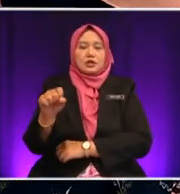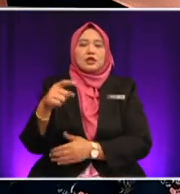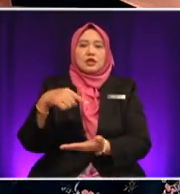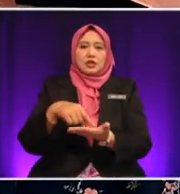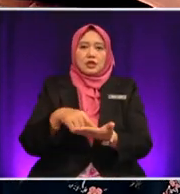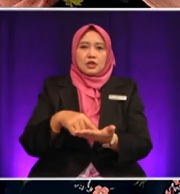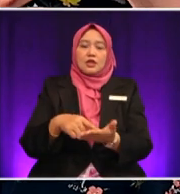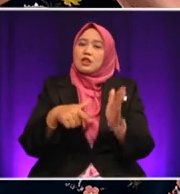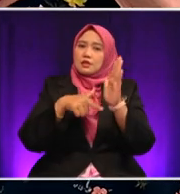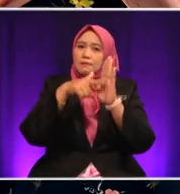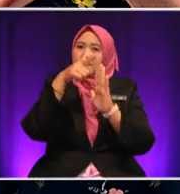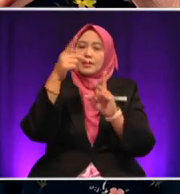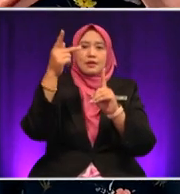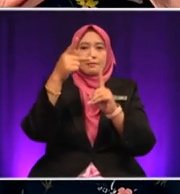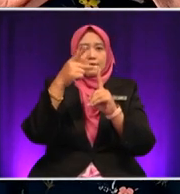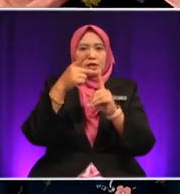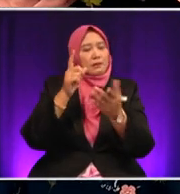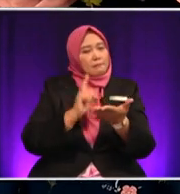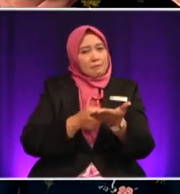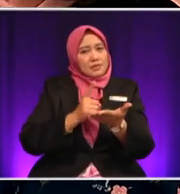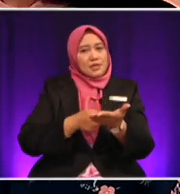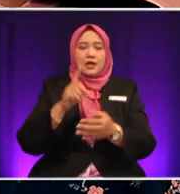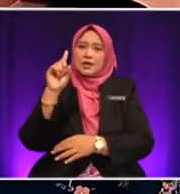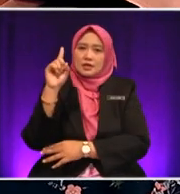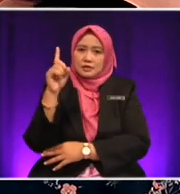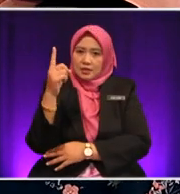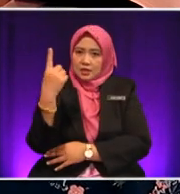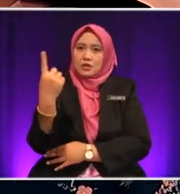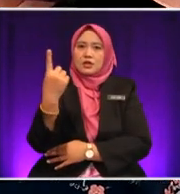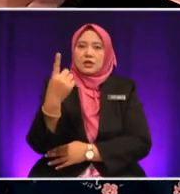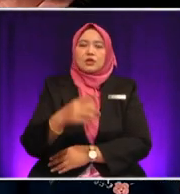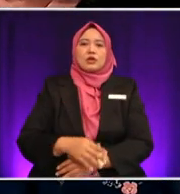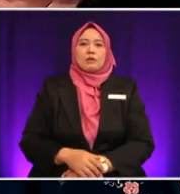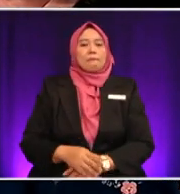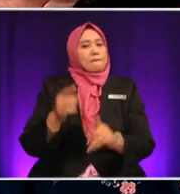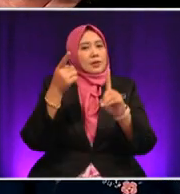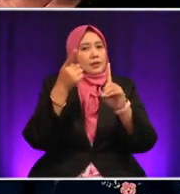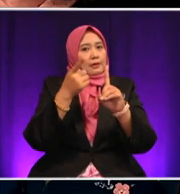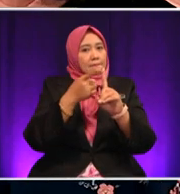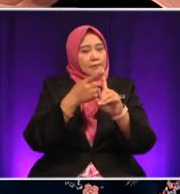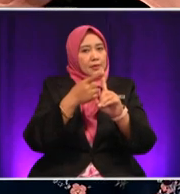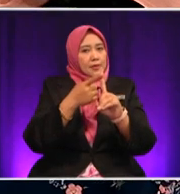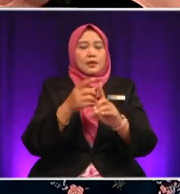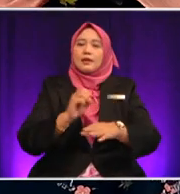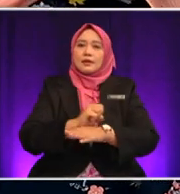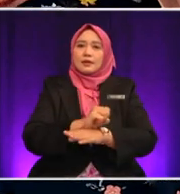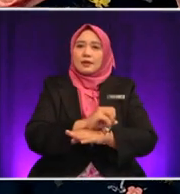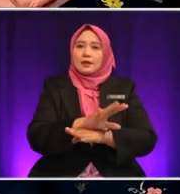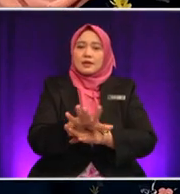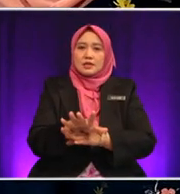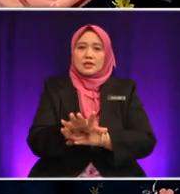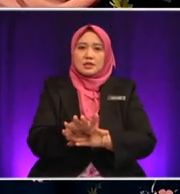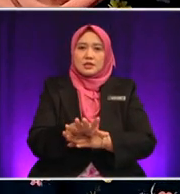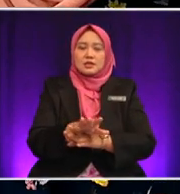antara tajuk-tajuk antara yang kita boleh fokuskan ialah kesan inovasi dalam tajuk Ini kisah inovasi sama